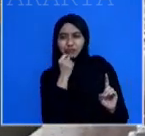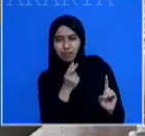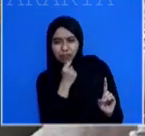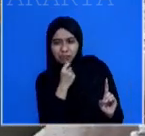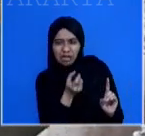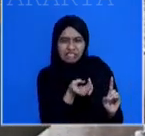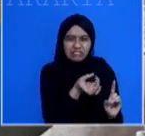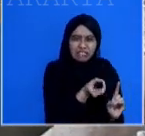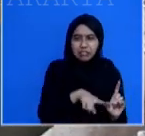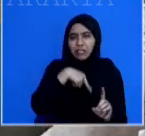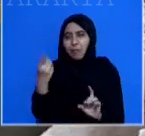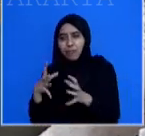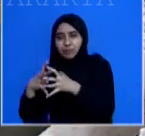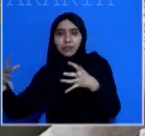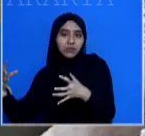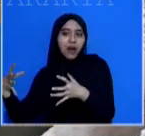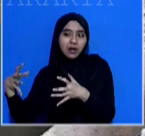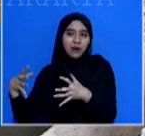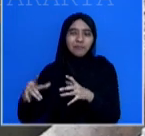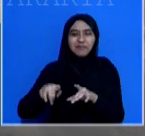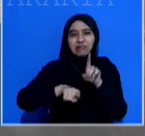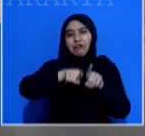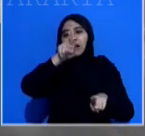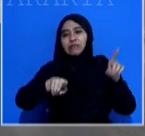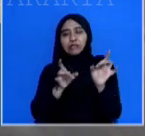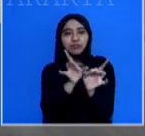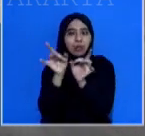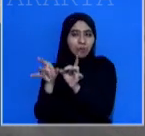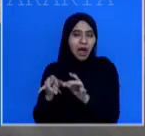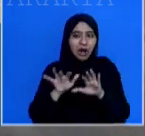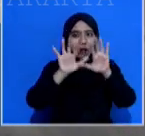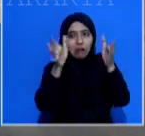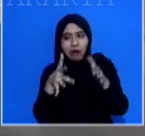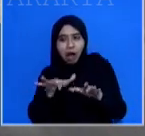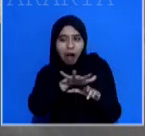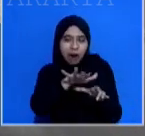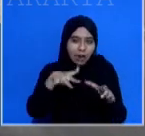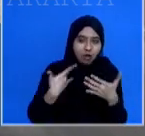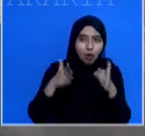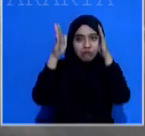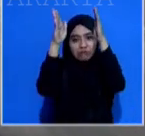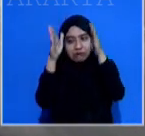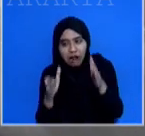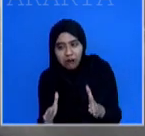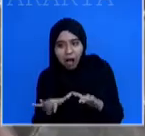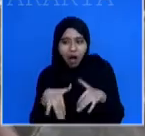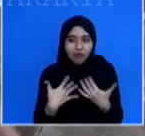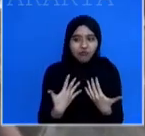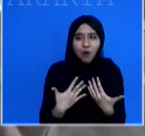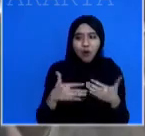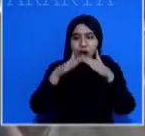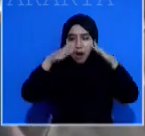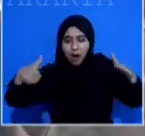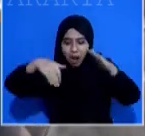cakrik sanesipun kadosta maneka werni wadah toya utawi guci jagak mijo inggo kap lampu.